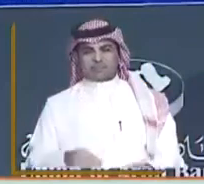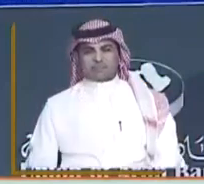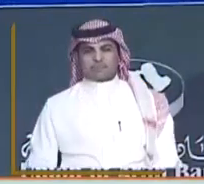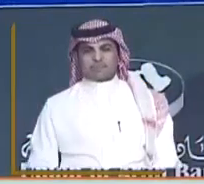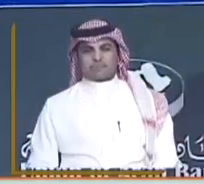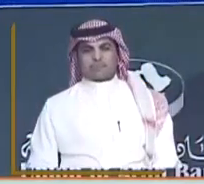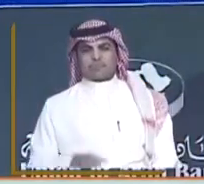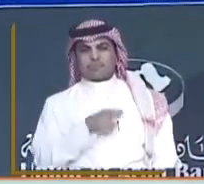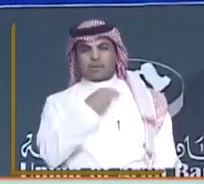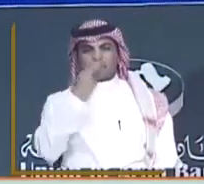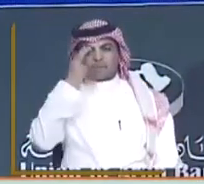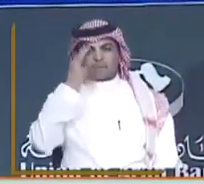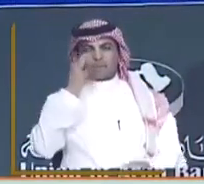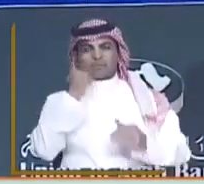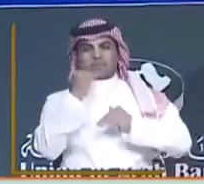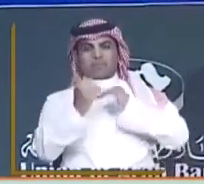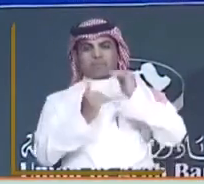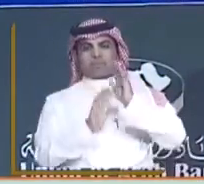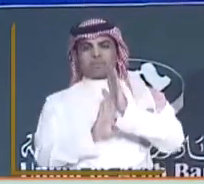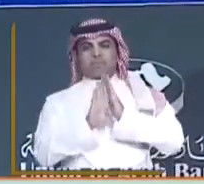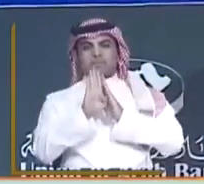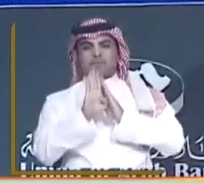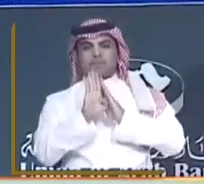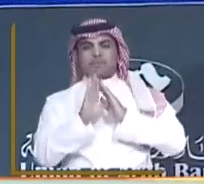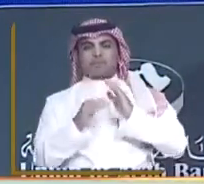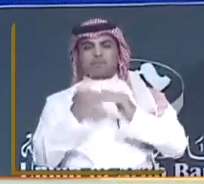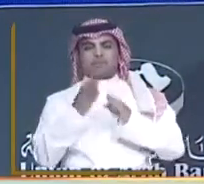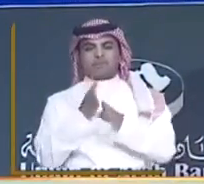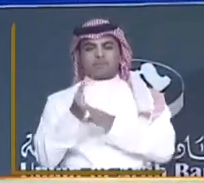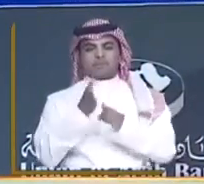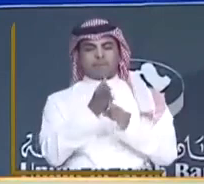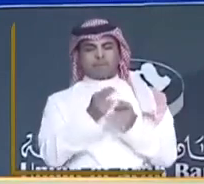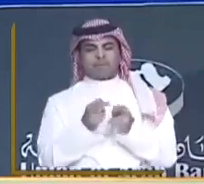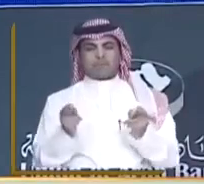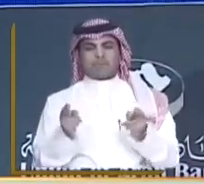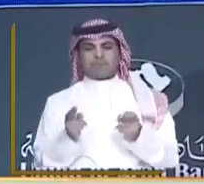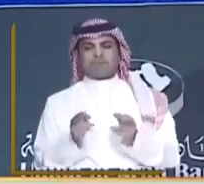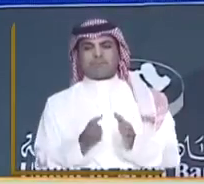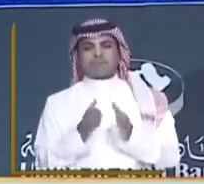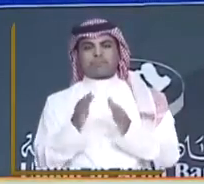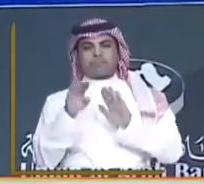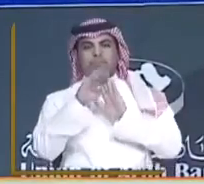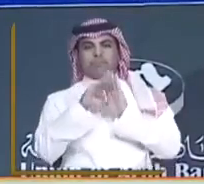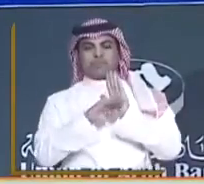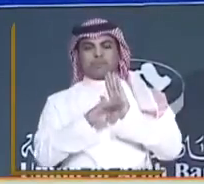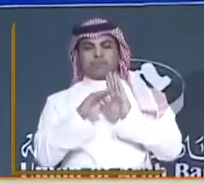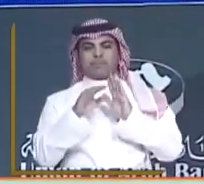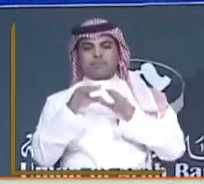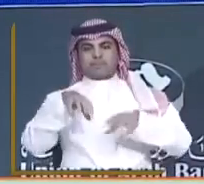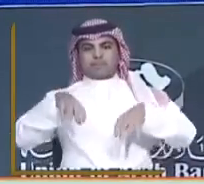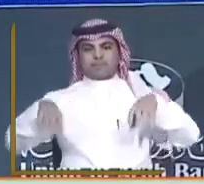بقت المملكه قفزات مشهوده في عده مجالات من ضمنها برامج الاسكان